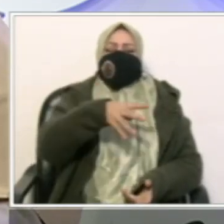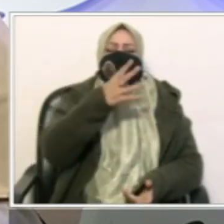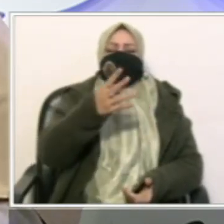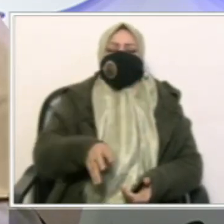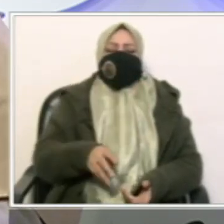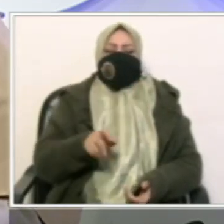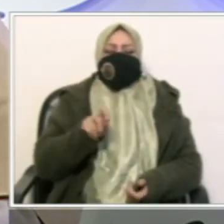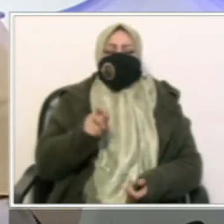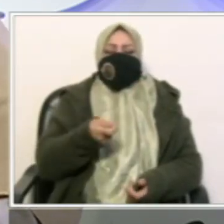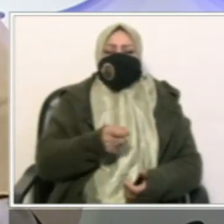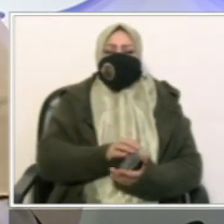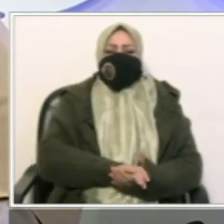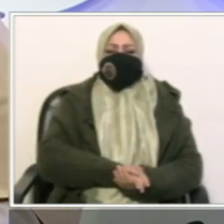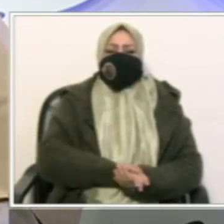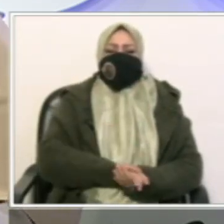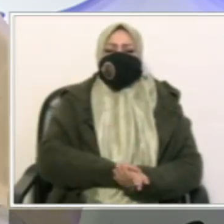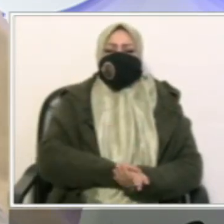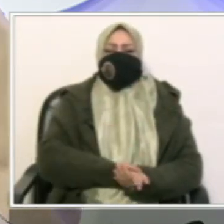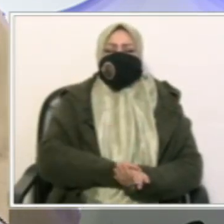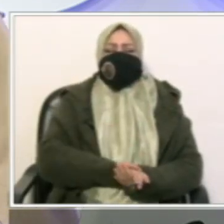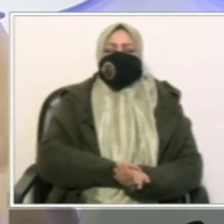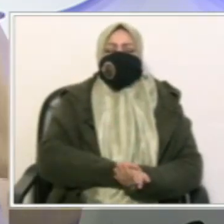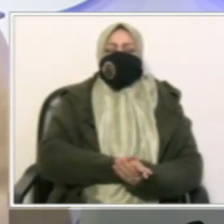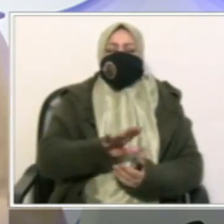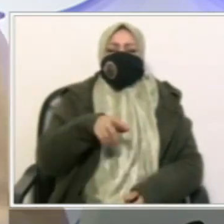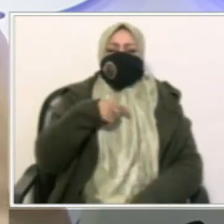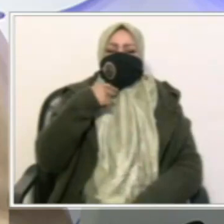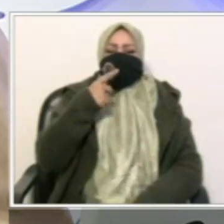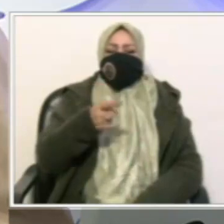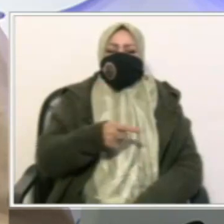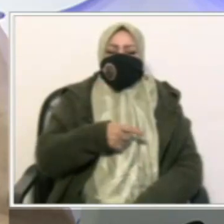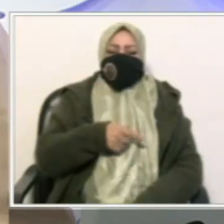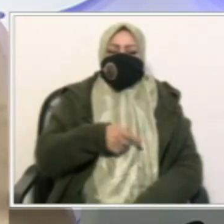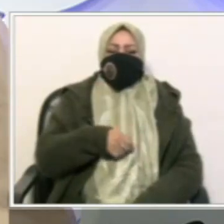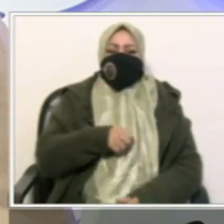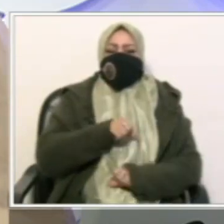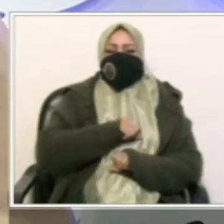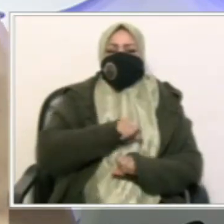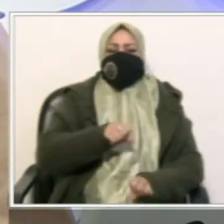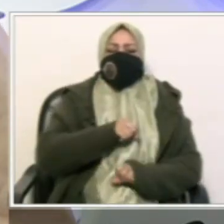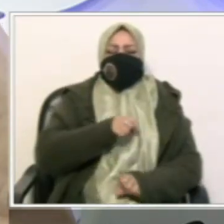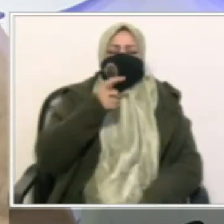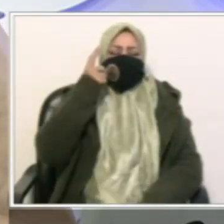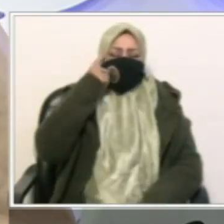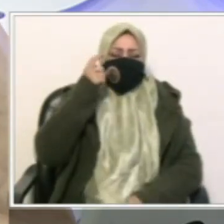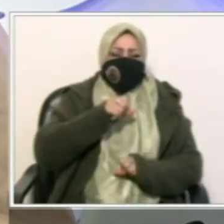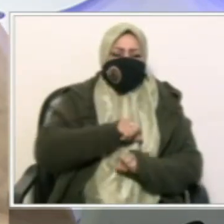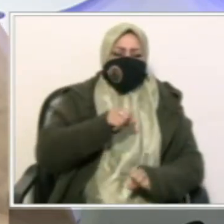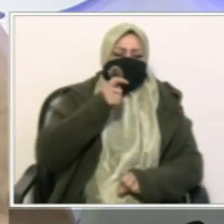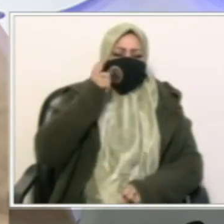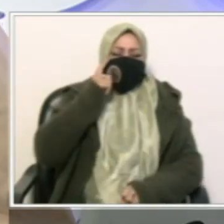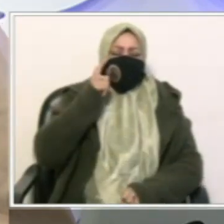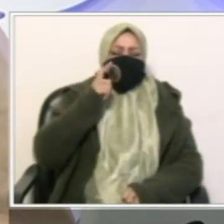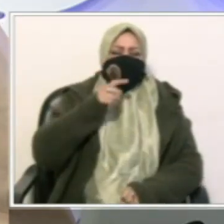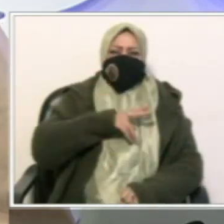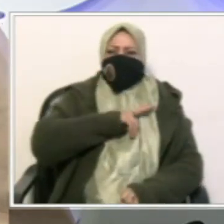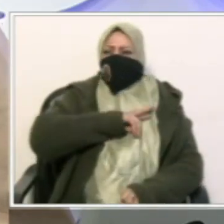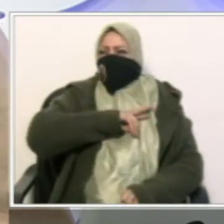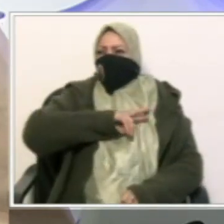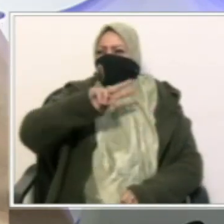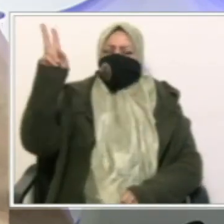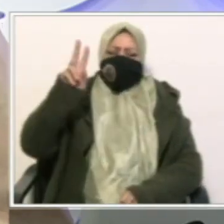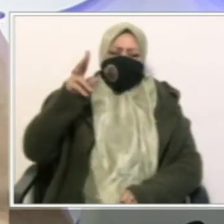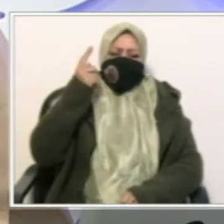كصوت الفرس لما تقعد تخض وتخرج ريحا من شدة عدوها. هو كذلك يفر